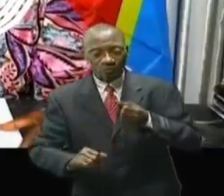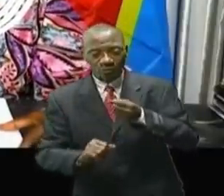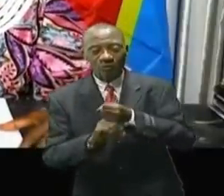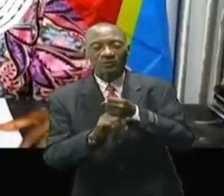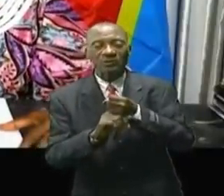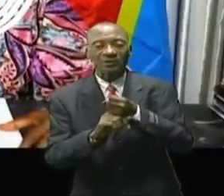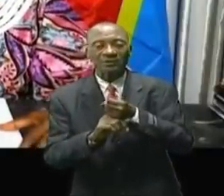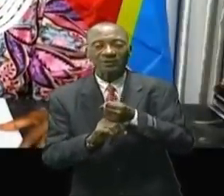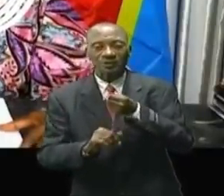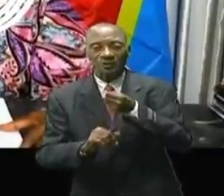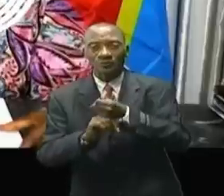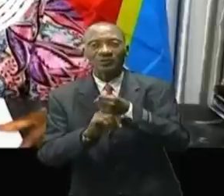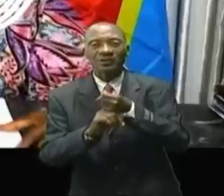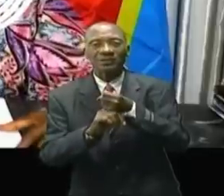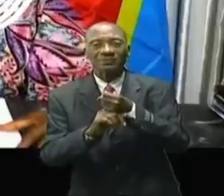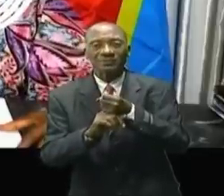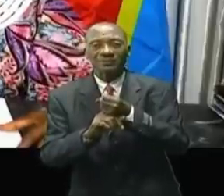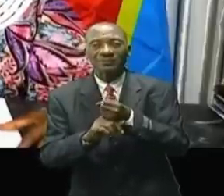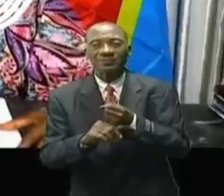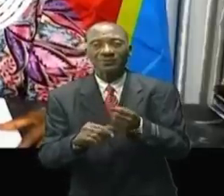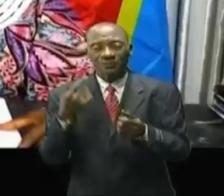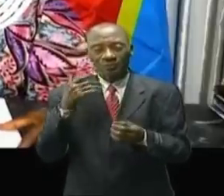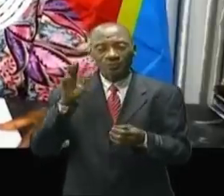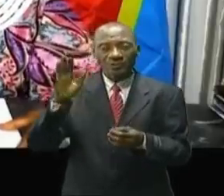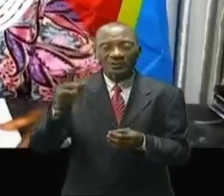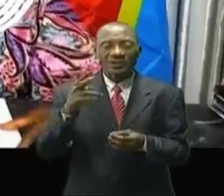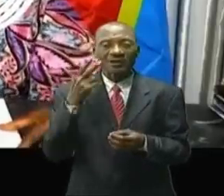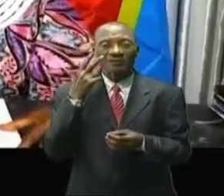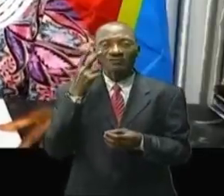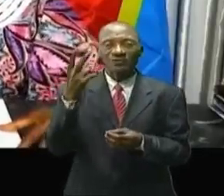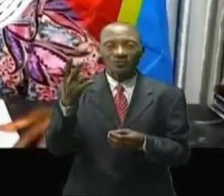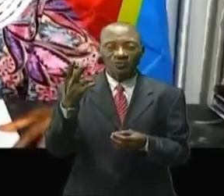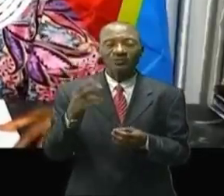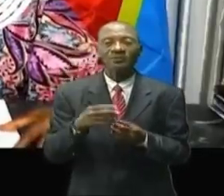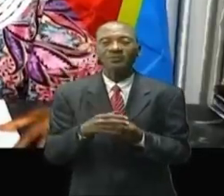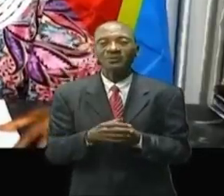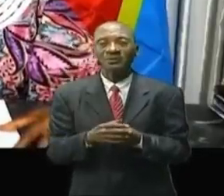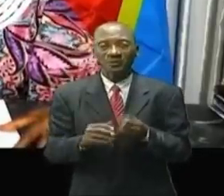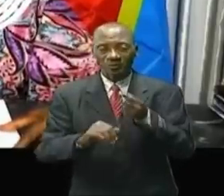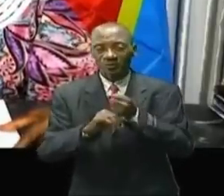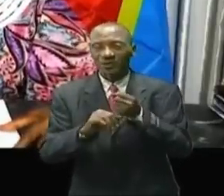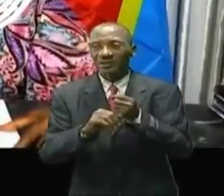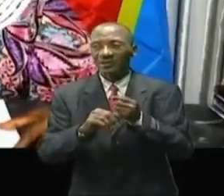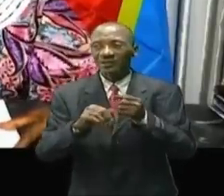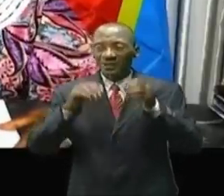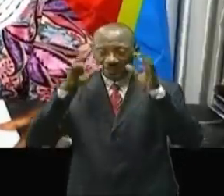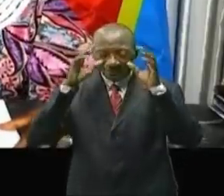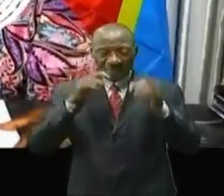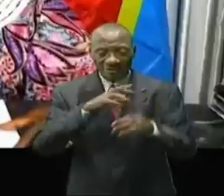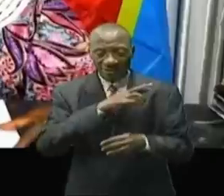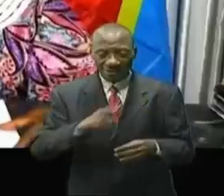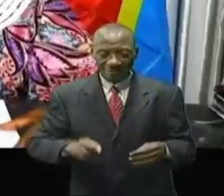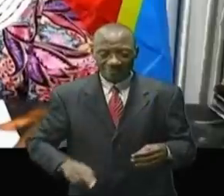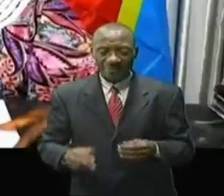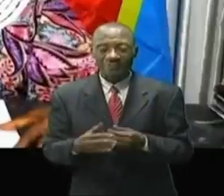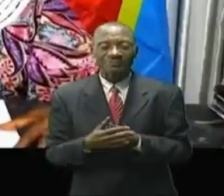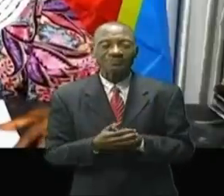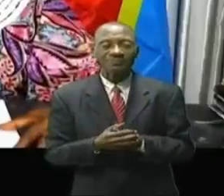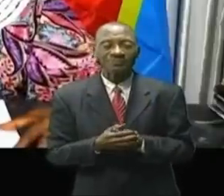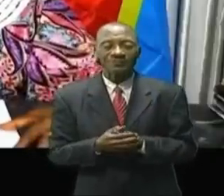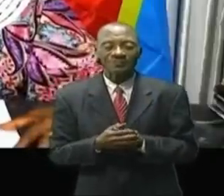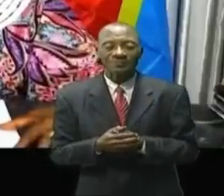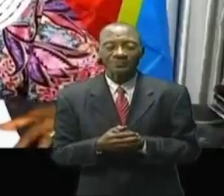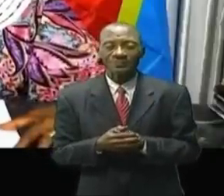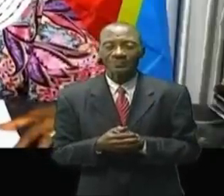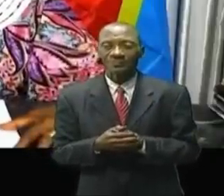à sa vision, le peuple d'abord. Et pour donner l'impulsion particulière et